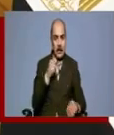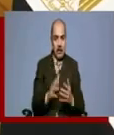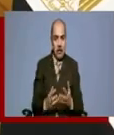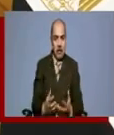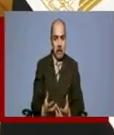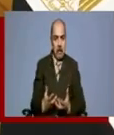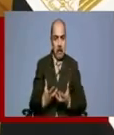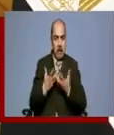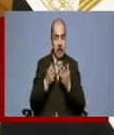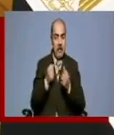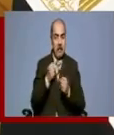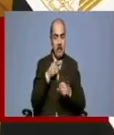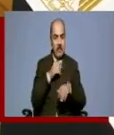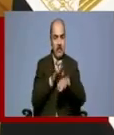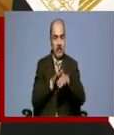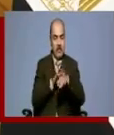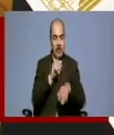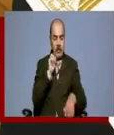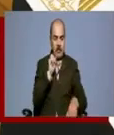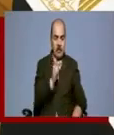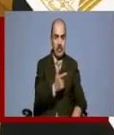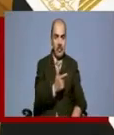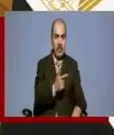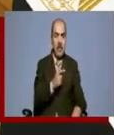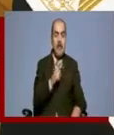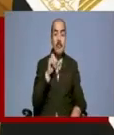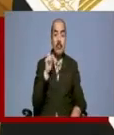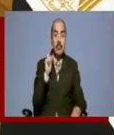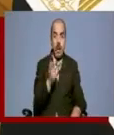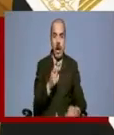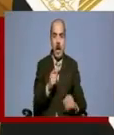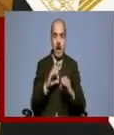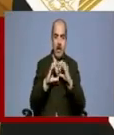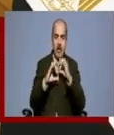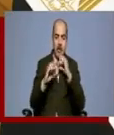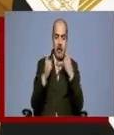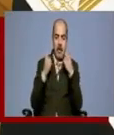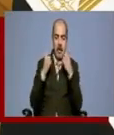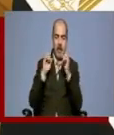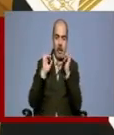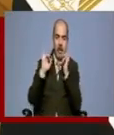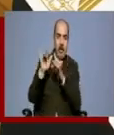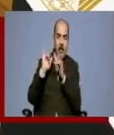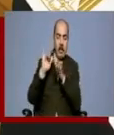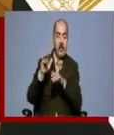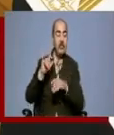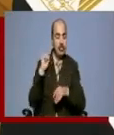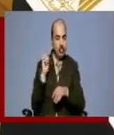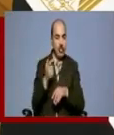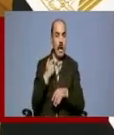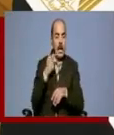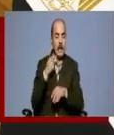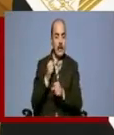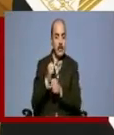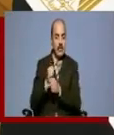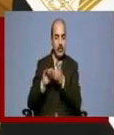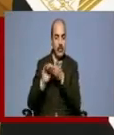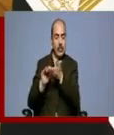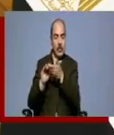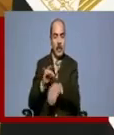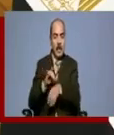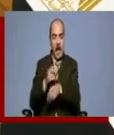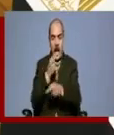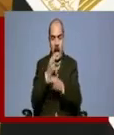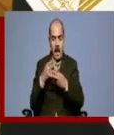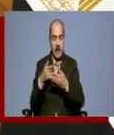الاجراء كمان الشعب ده شعب حي وشعب حي يعني عنده قدره انه ياخد عيلته واسرته ويروح يتبرع بالدم ده